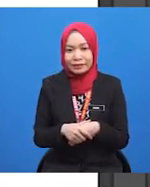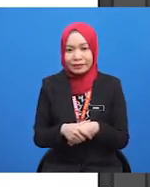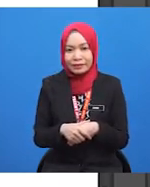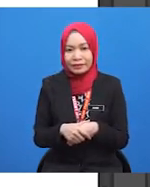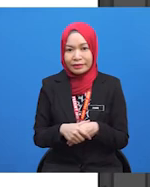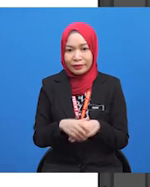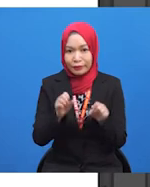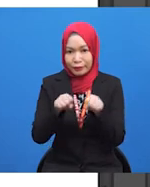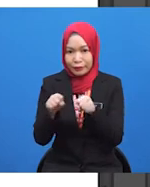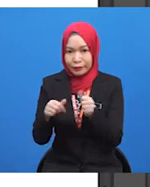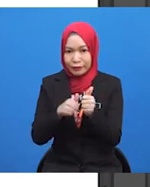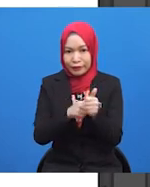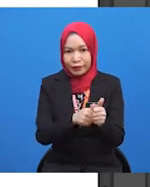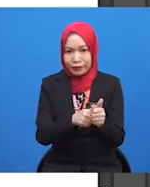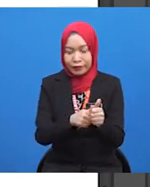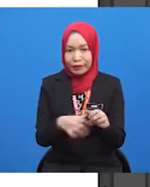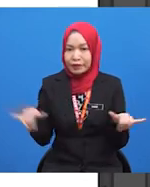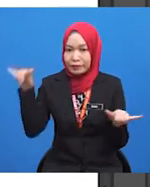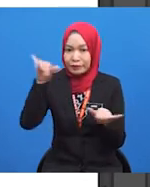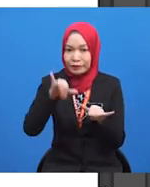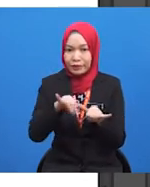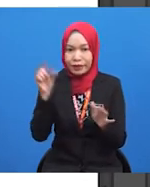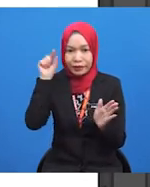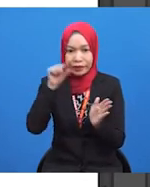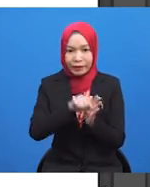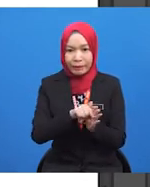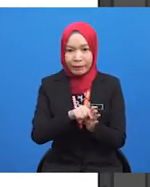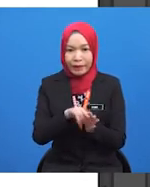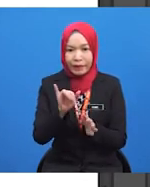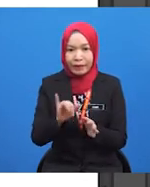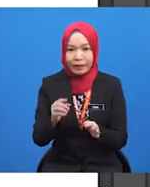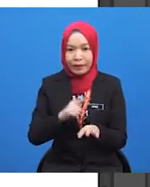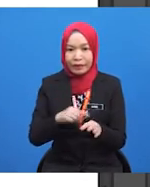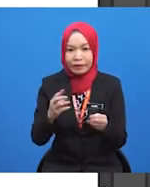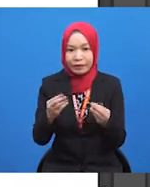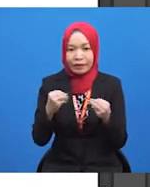Laraskan mengikut kesesuaian gambar yang diperlukan.